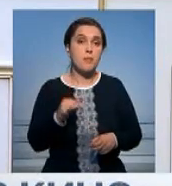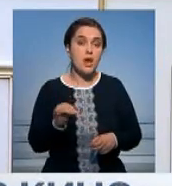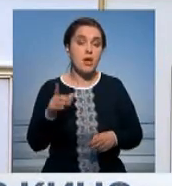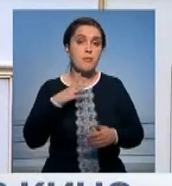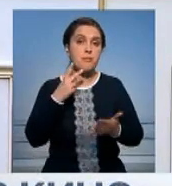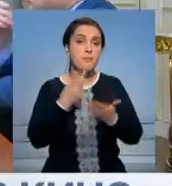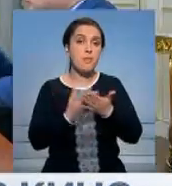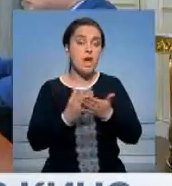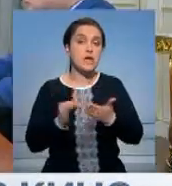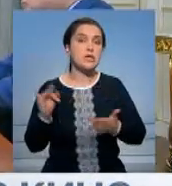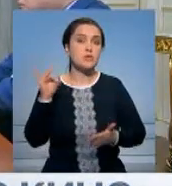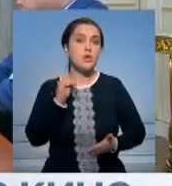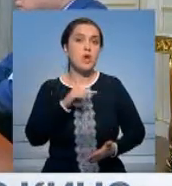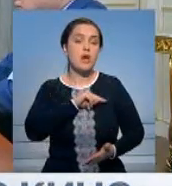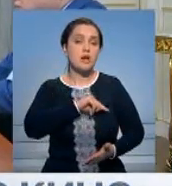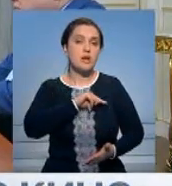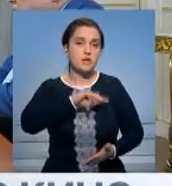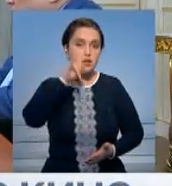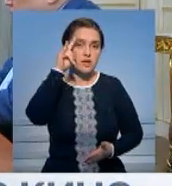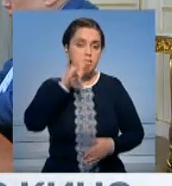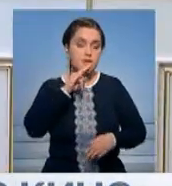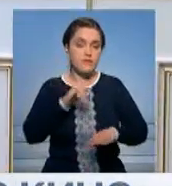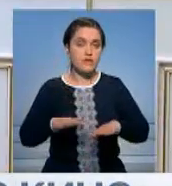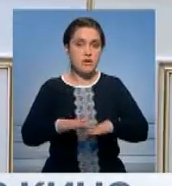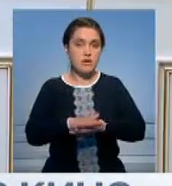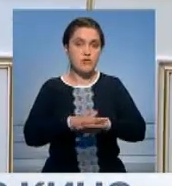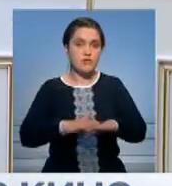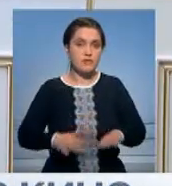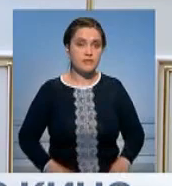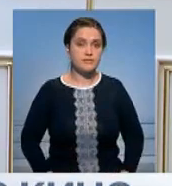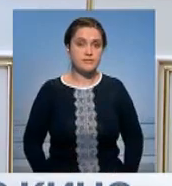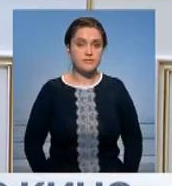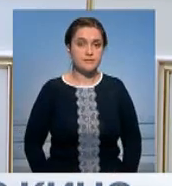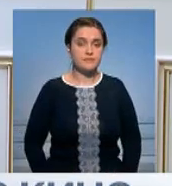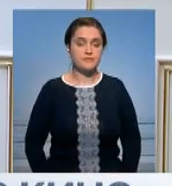показаны история и характер казахского народа.